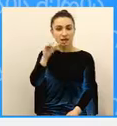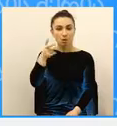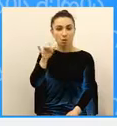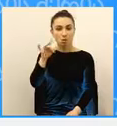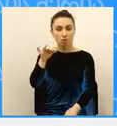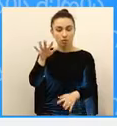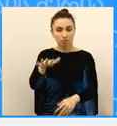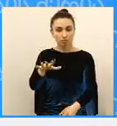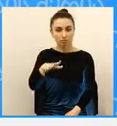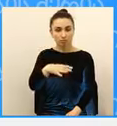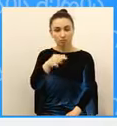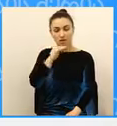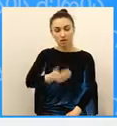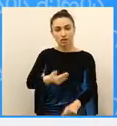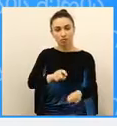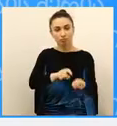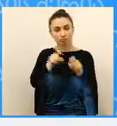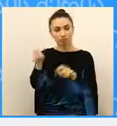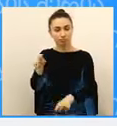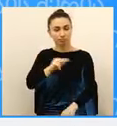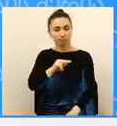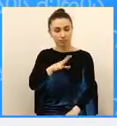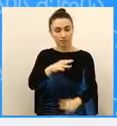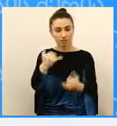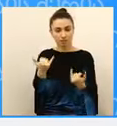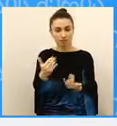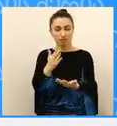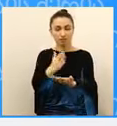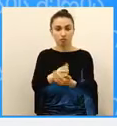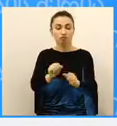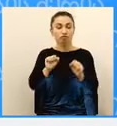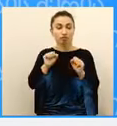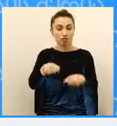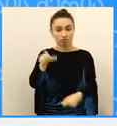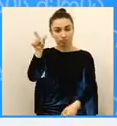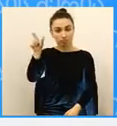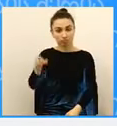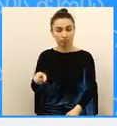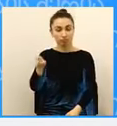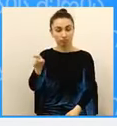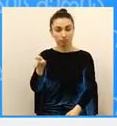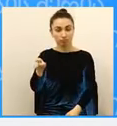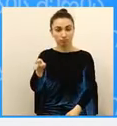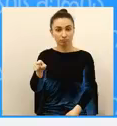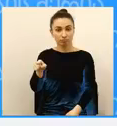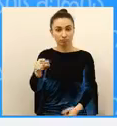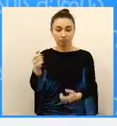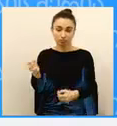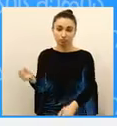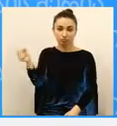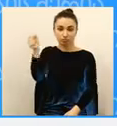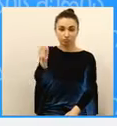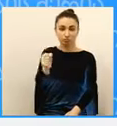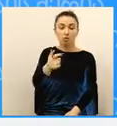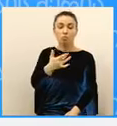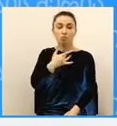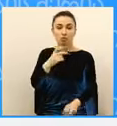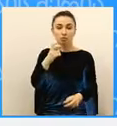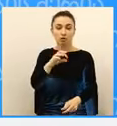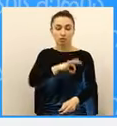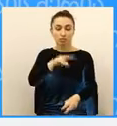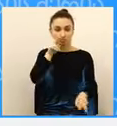რაიონში, შემდეგ კერძო სექტორში გადავიდა, თუმცა დღეს გვაქვს შესაძლებლობა, რომ ის წარმოადგინოთ